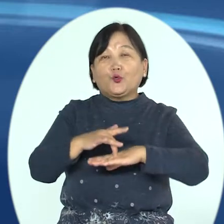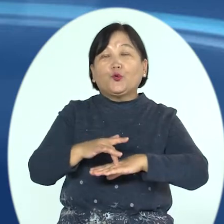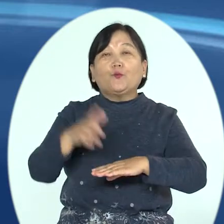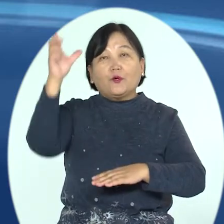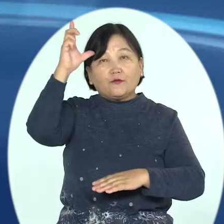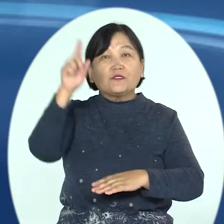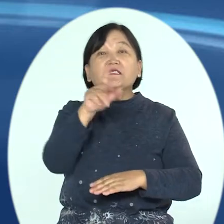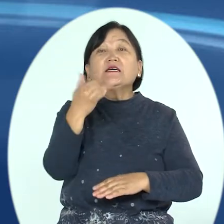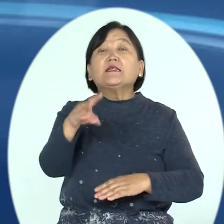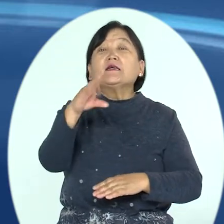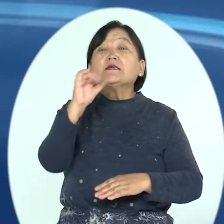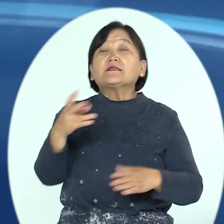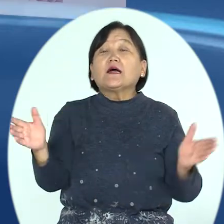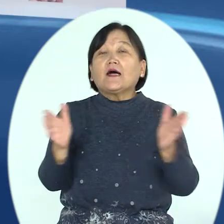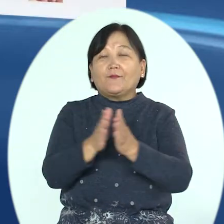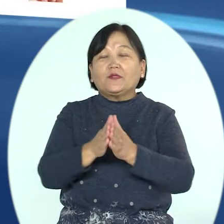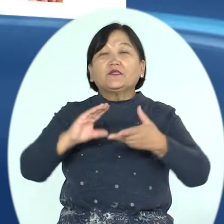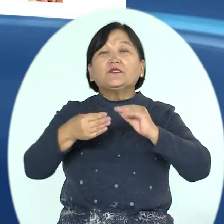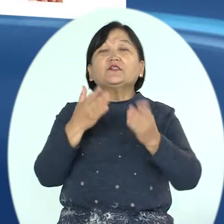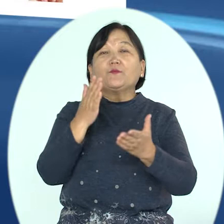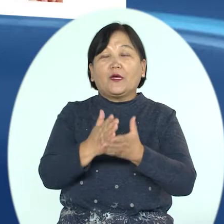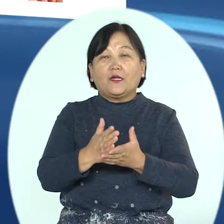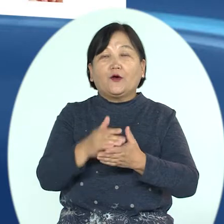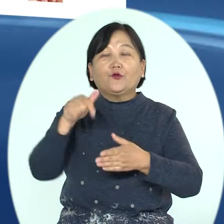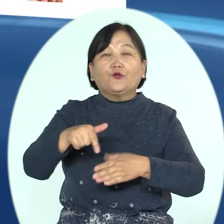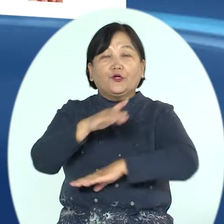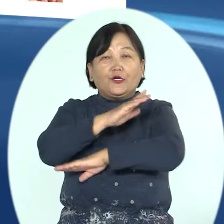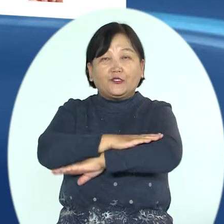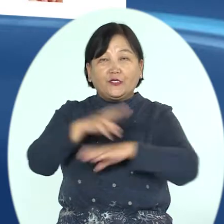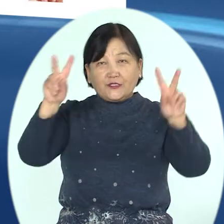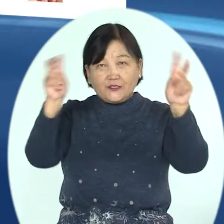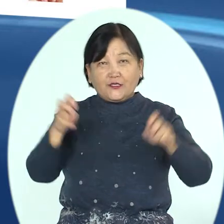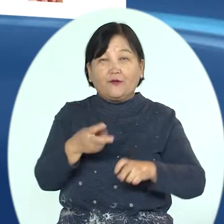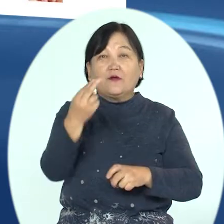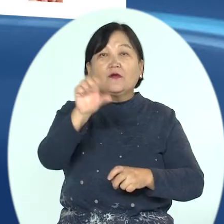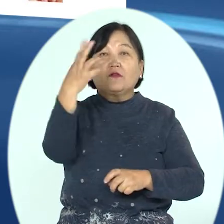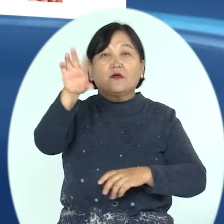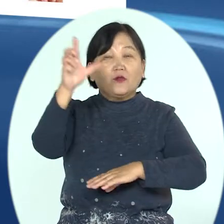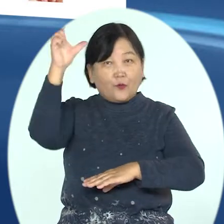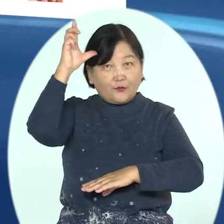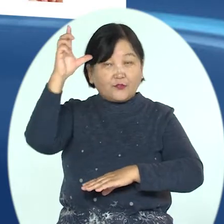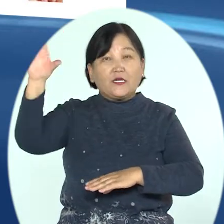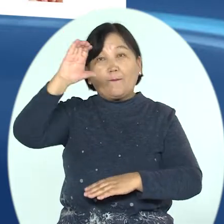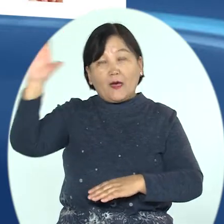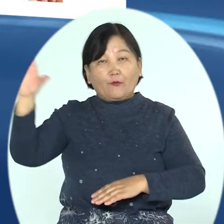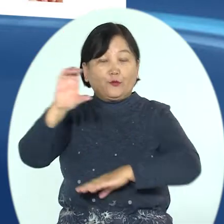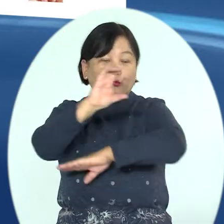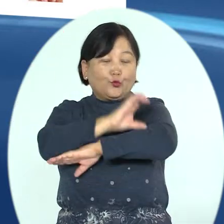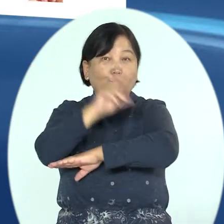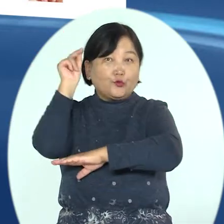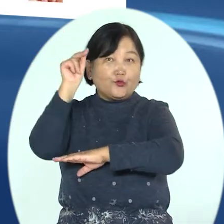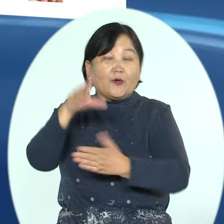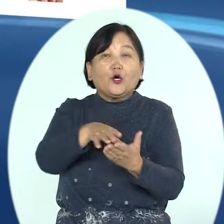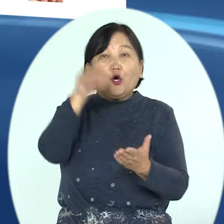зөвлөлийн хамтран хүргэж байна. Өнөөдрийн телехичээлийн сэдэв дээд боловсролын сургалтын байгууллагад суралцагчдад олох